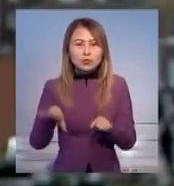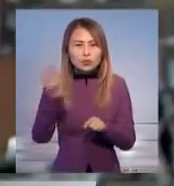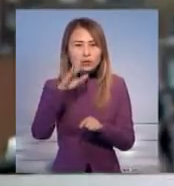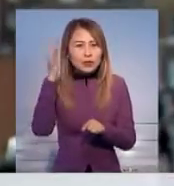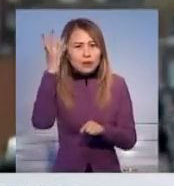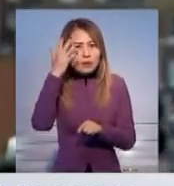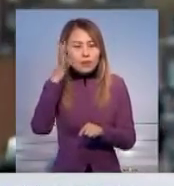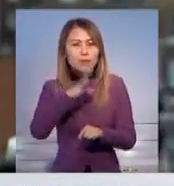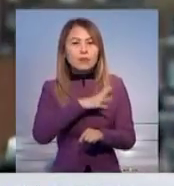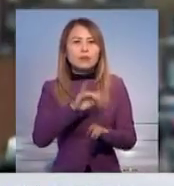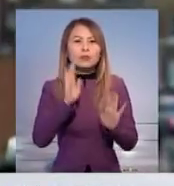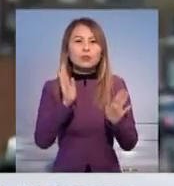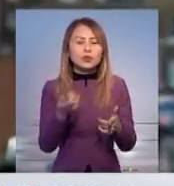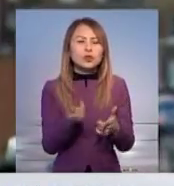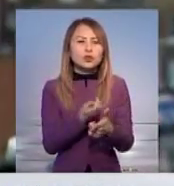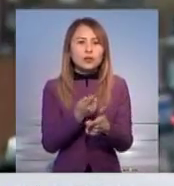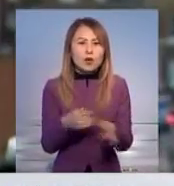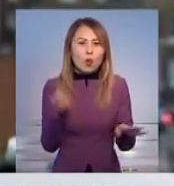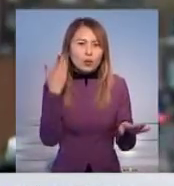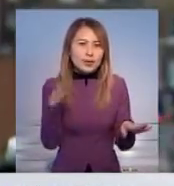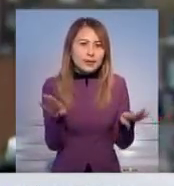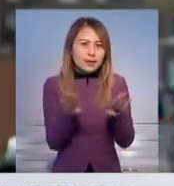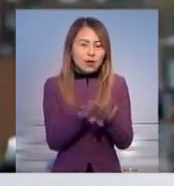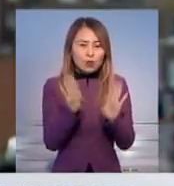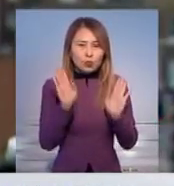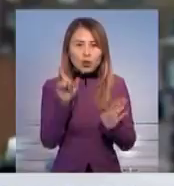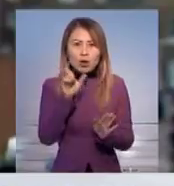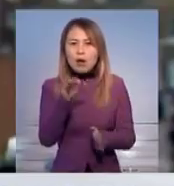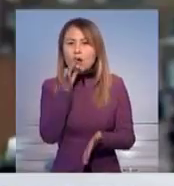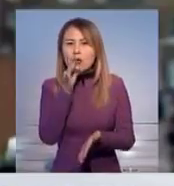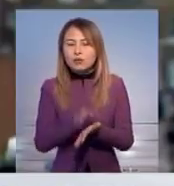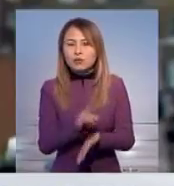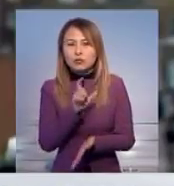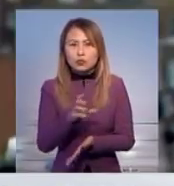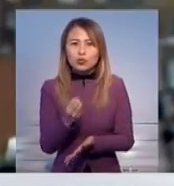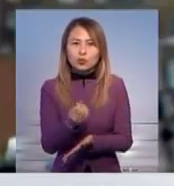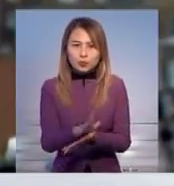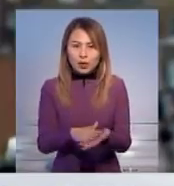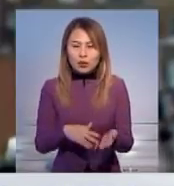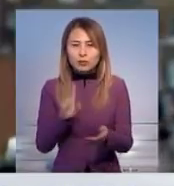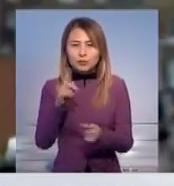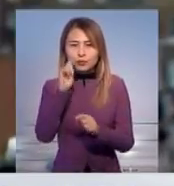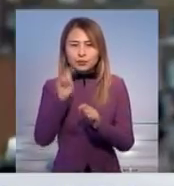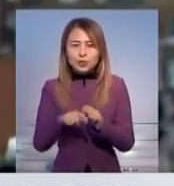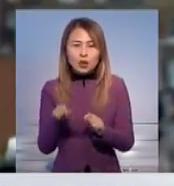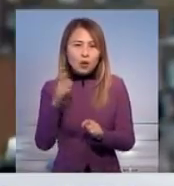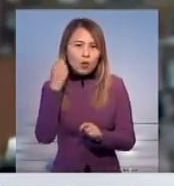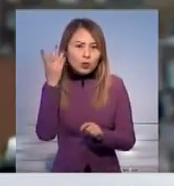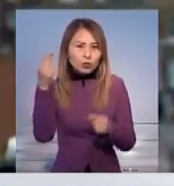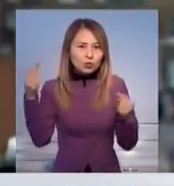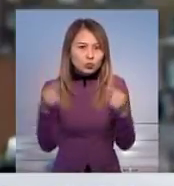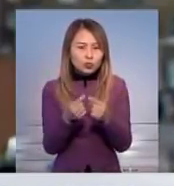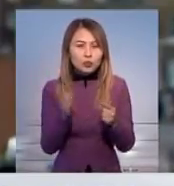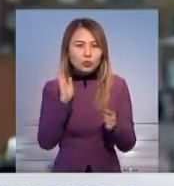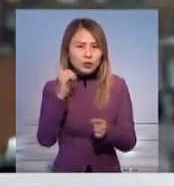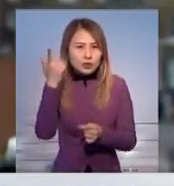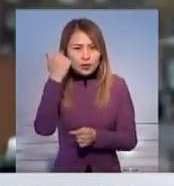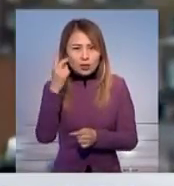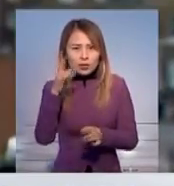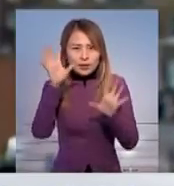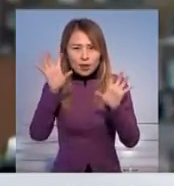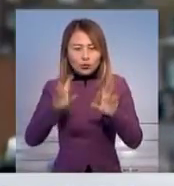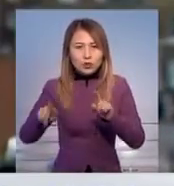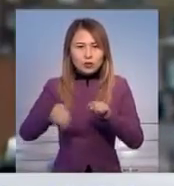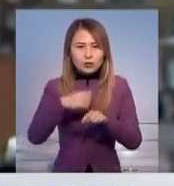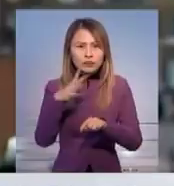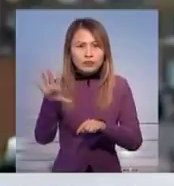отырған болуы да мүмкін. Сондықтан ол жабылғанымен жауапты адамдарға қатысты тергеу жалғасады. Анық қанығына көз жеткізуіміз керек. Заңды бұзғандар бұл